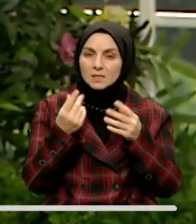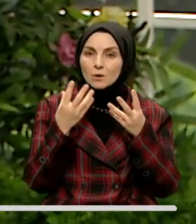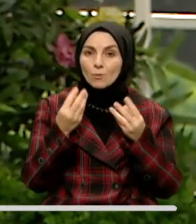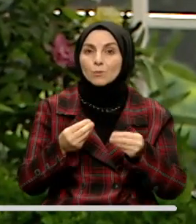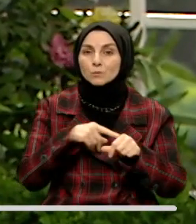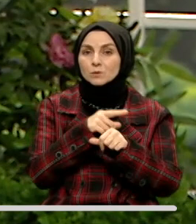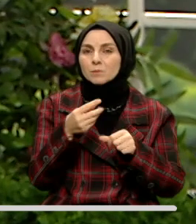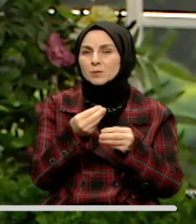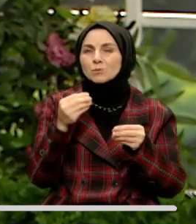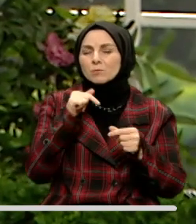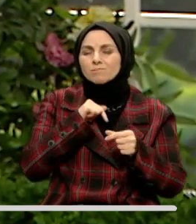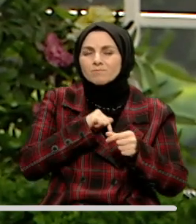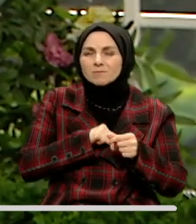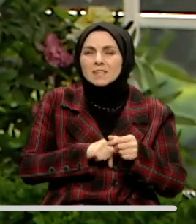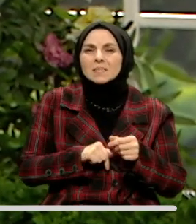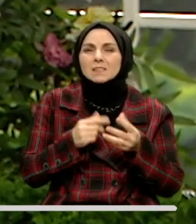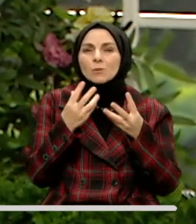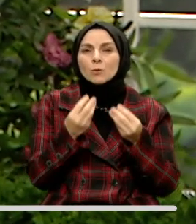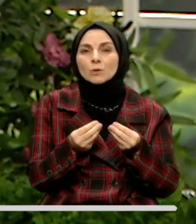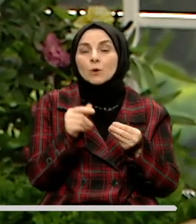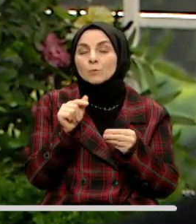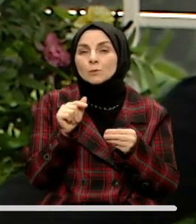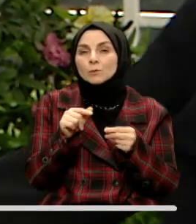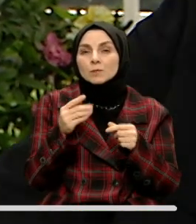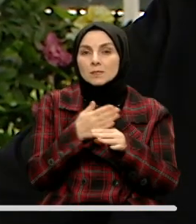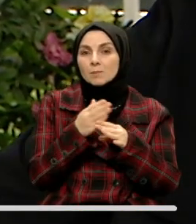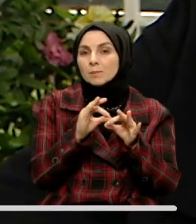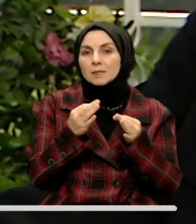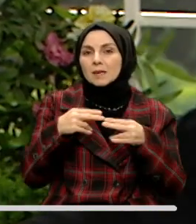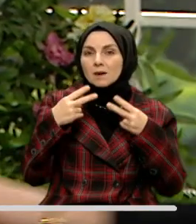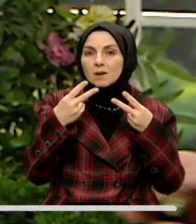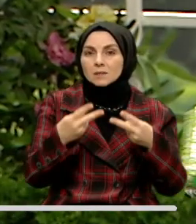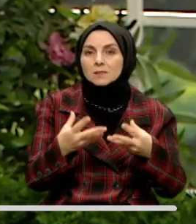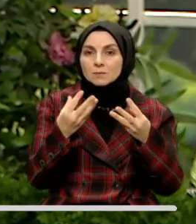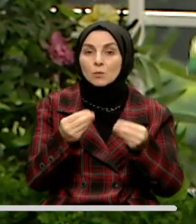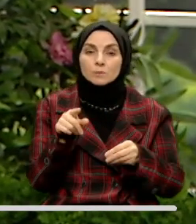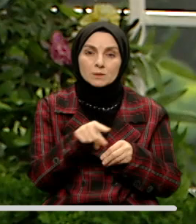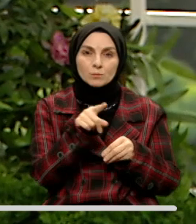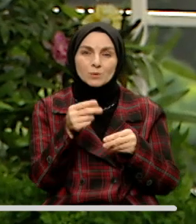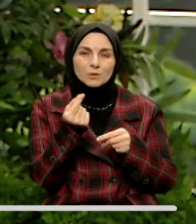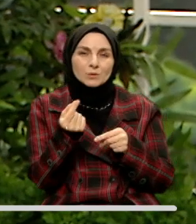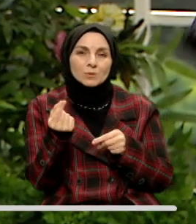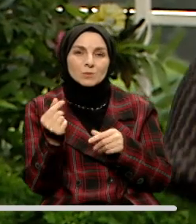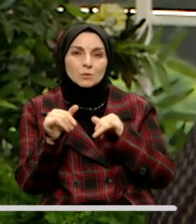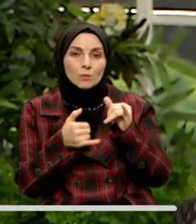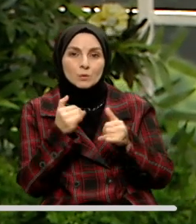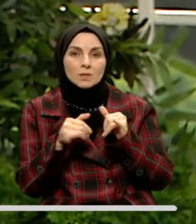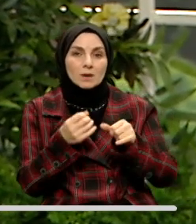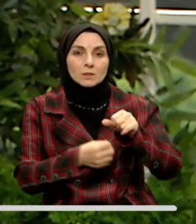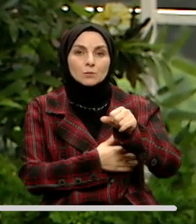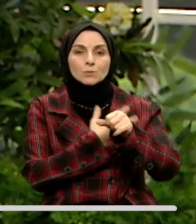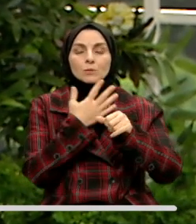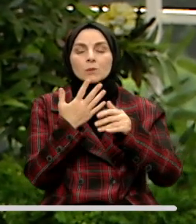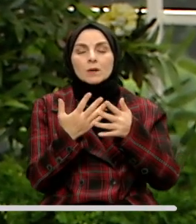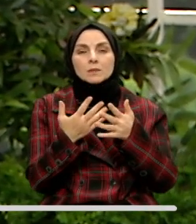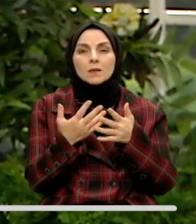hissediyorsunuz. Aslında bunun sebebi aktarımlar yaşıyor olmamız. İşte bu küçük çalışmalarla aslında duyguları da bir taraftan